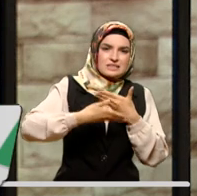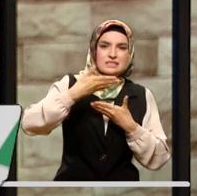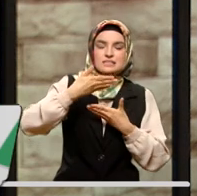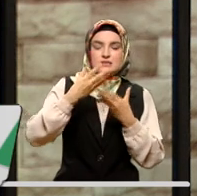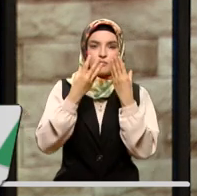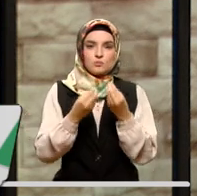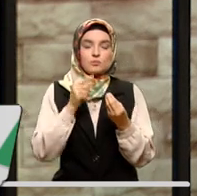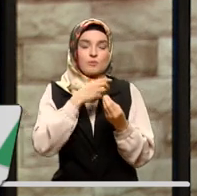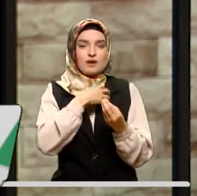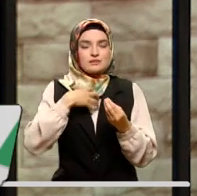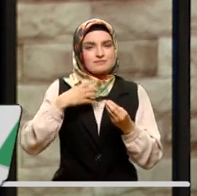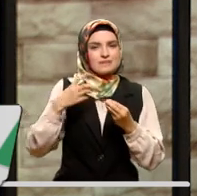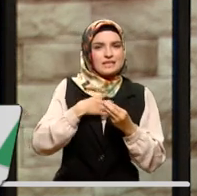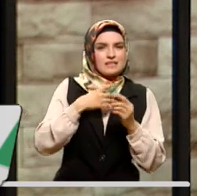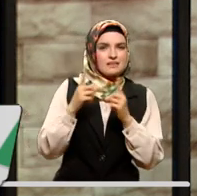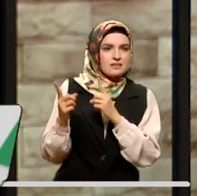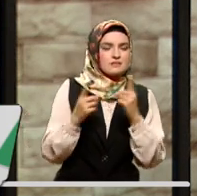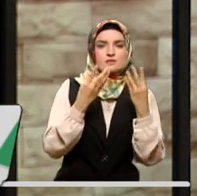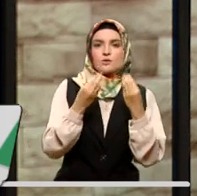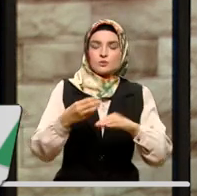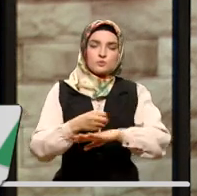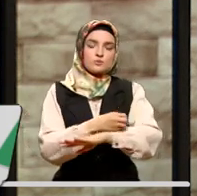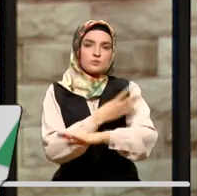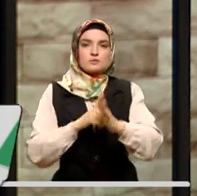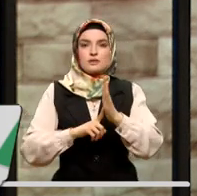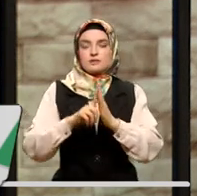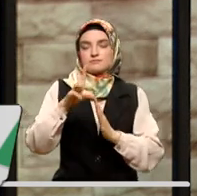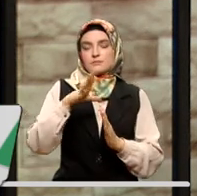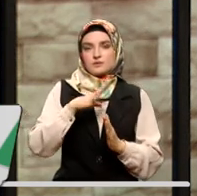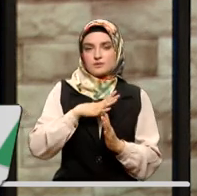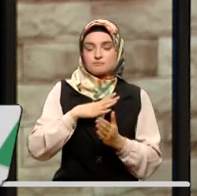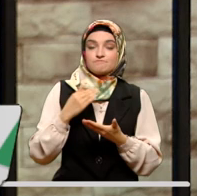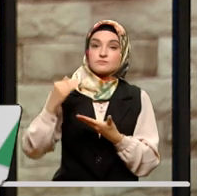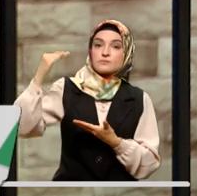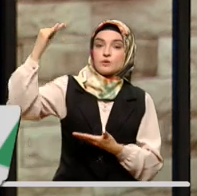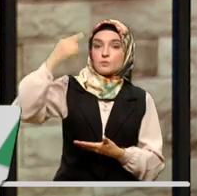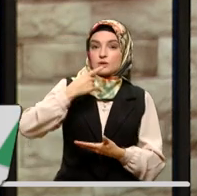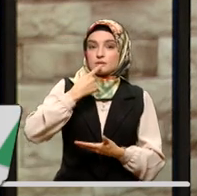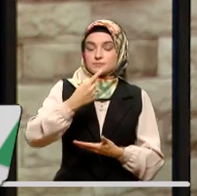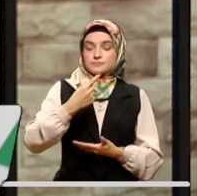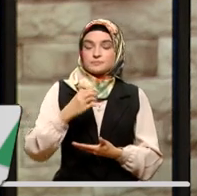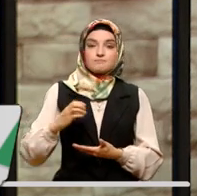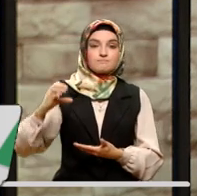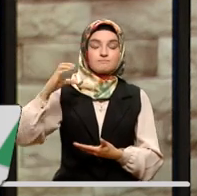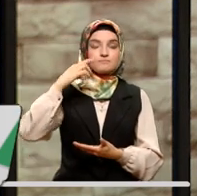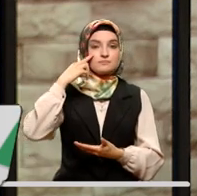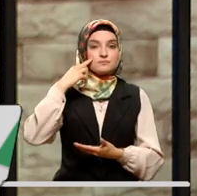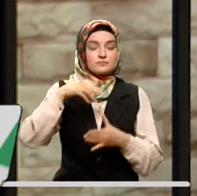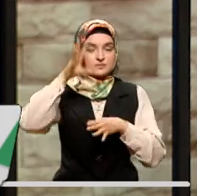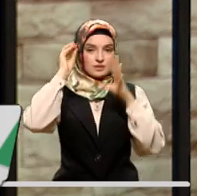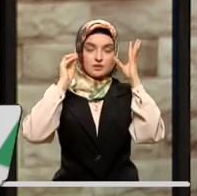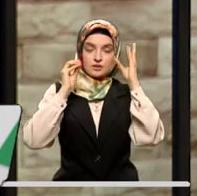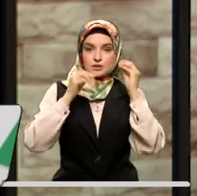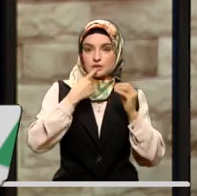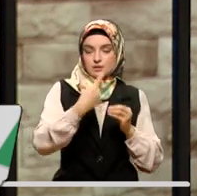arasında olduğu duygusunu yavaş yavaş gelişir. Şimdi büyükler der ki aslında İslam ahlak alimleri,